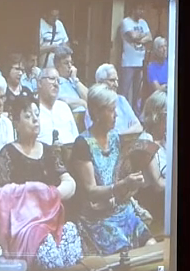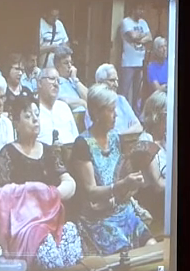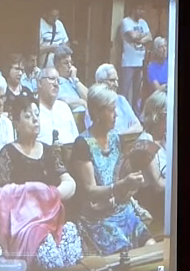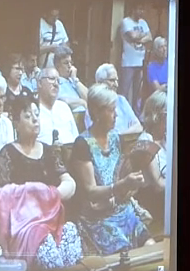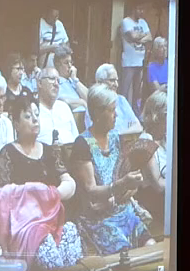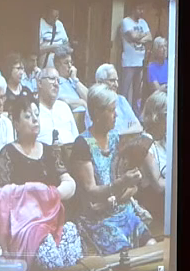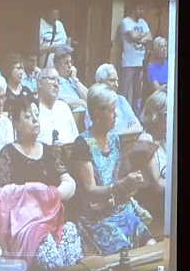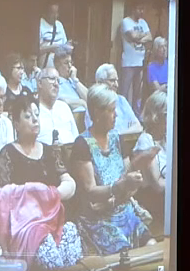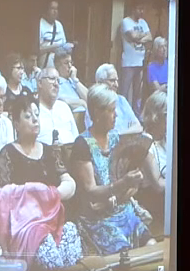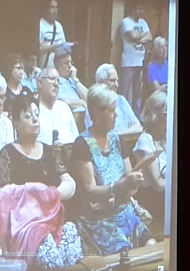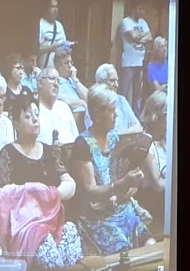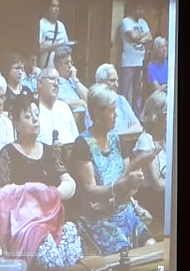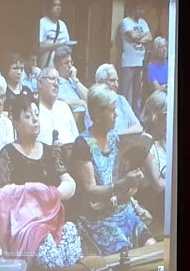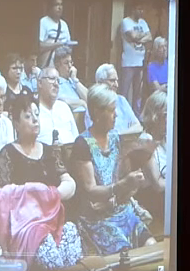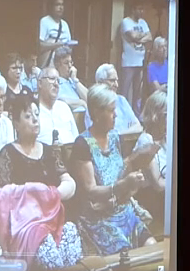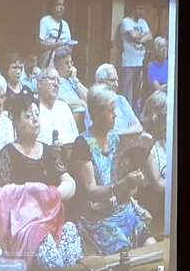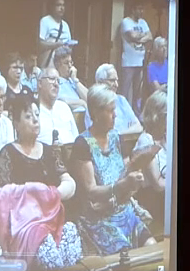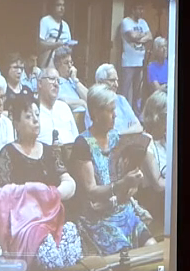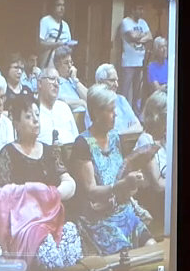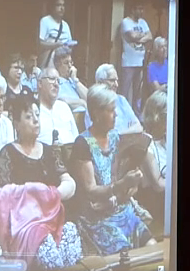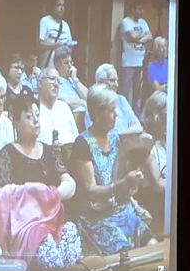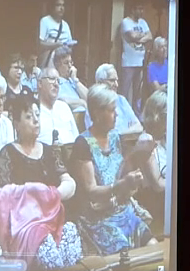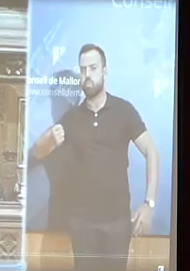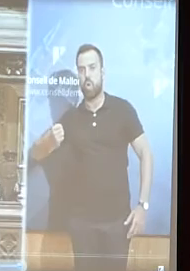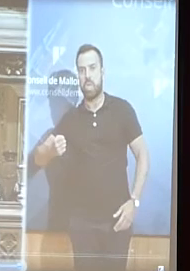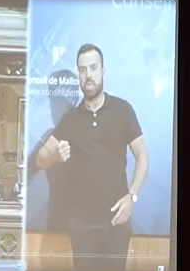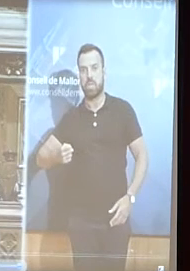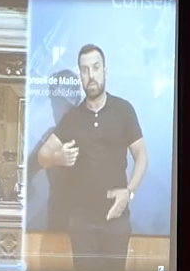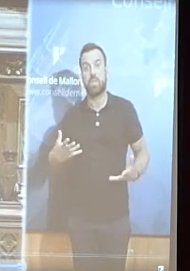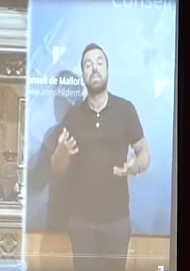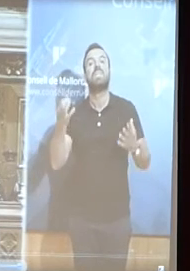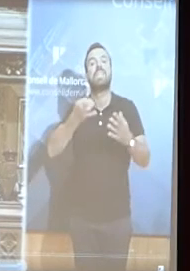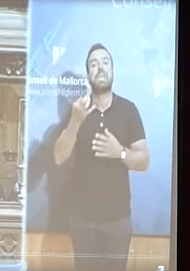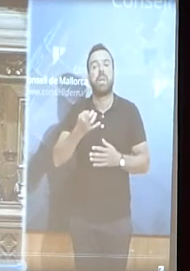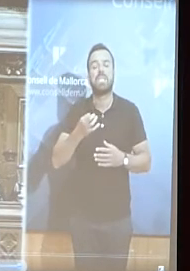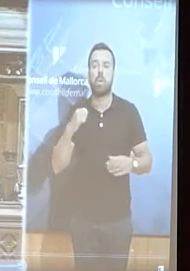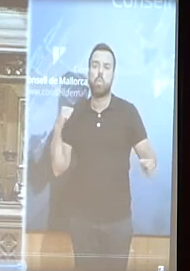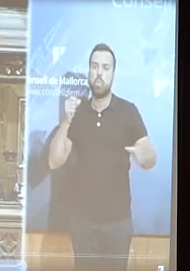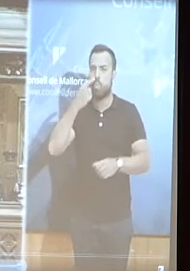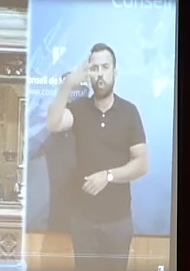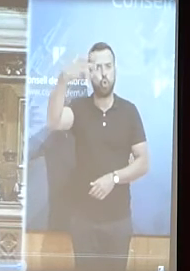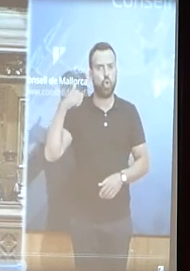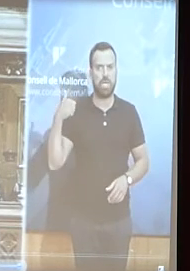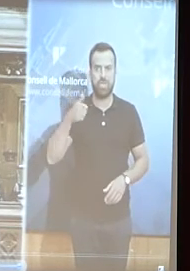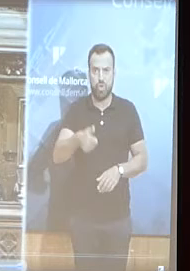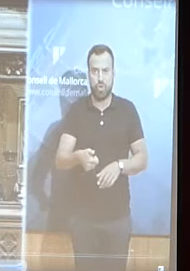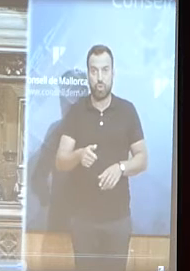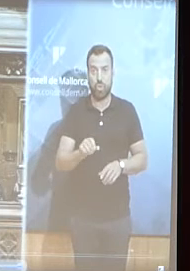entendre què passa. Què passa quan les forces molt conservadores manen per molt temps? El que passa en aquests